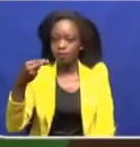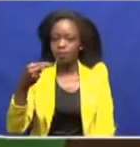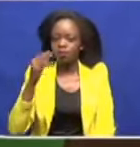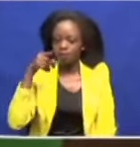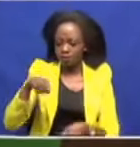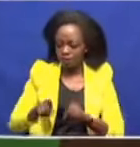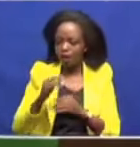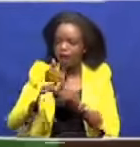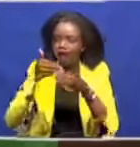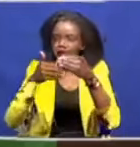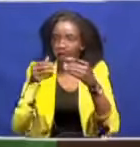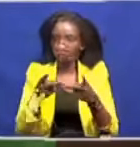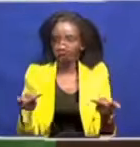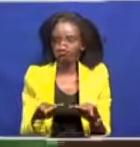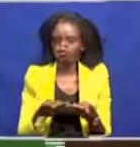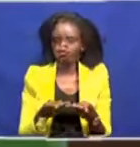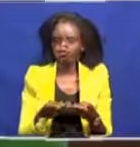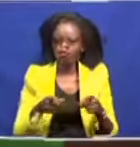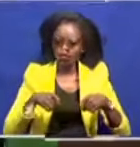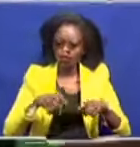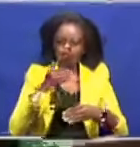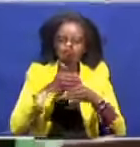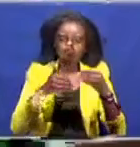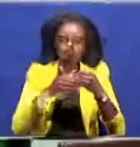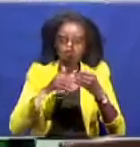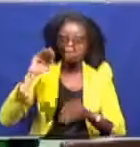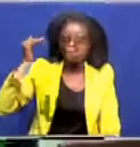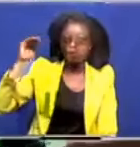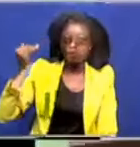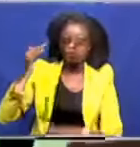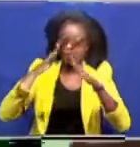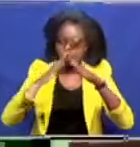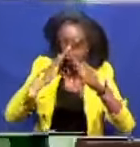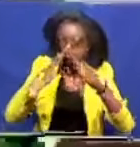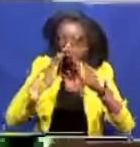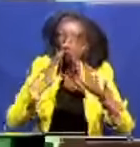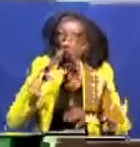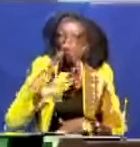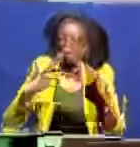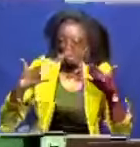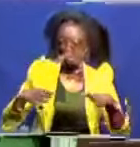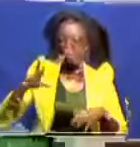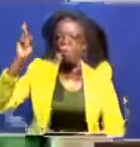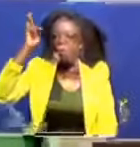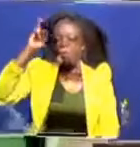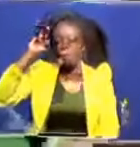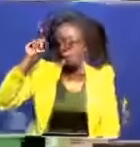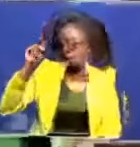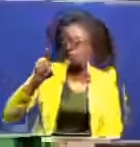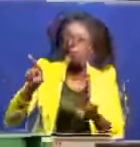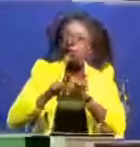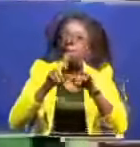mnara, you know, alijijengea mnara milimani ili akumbukwe na azikwe